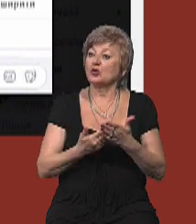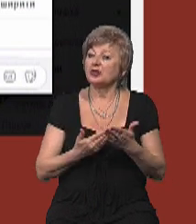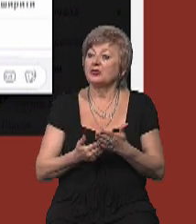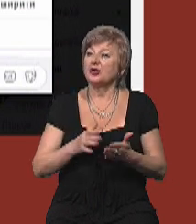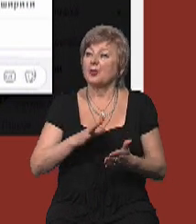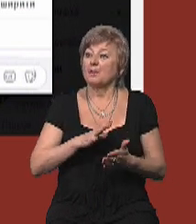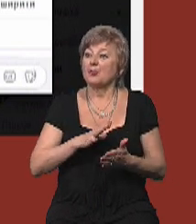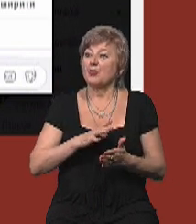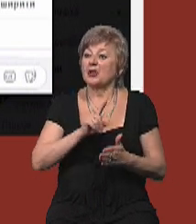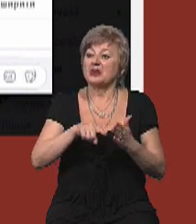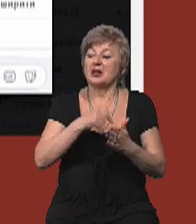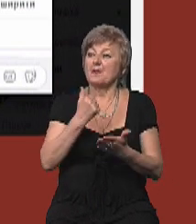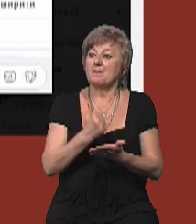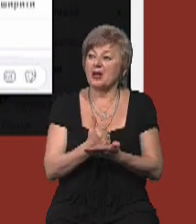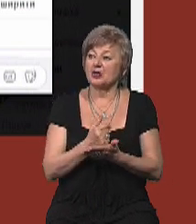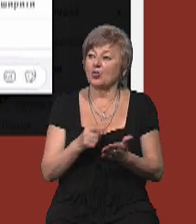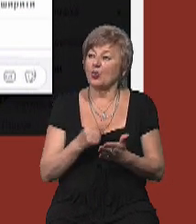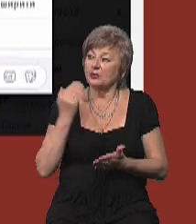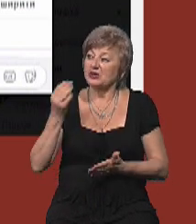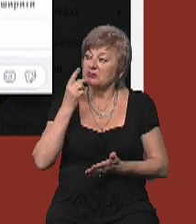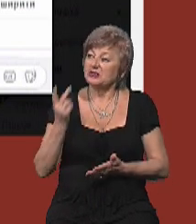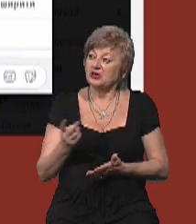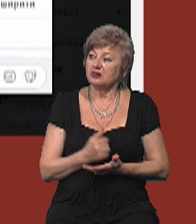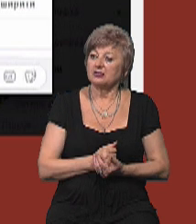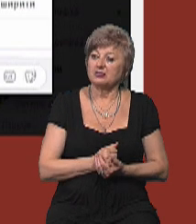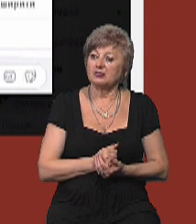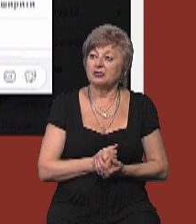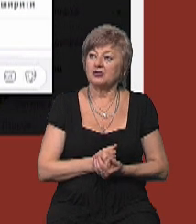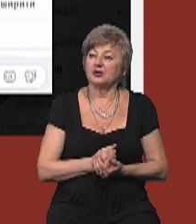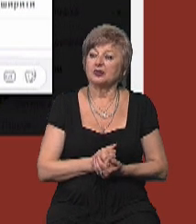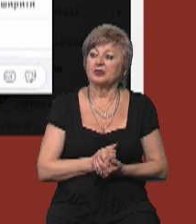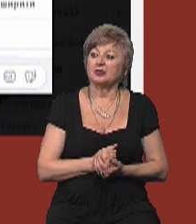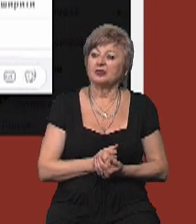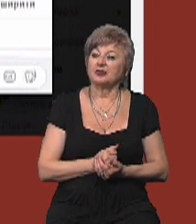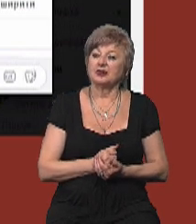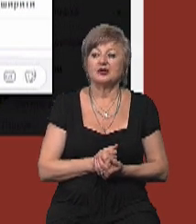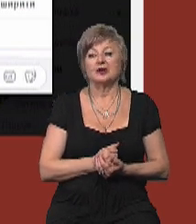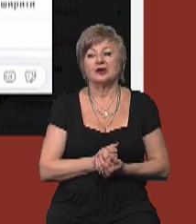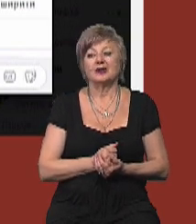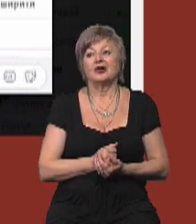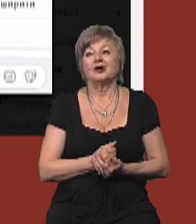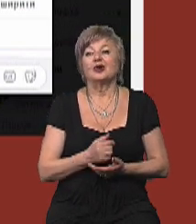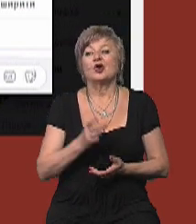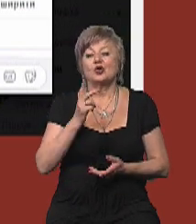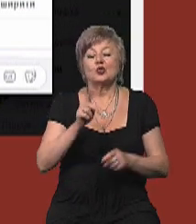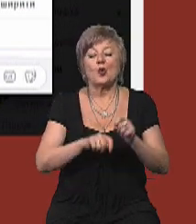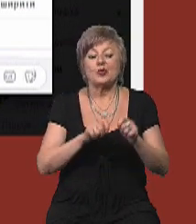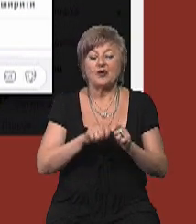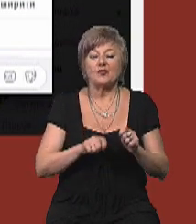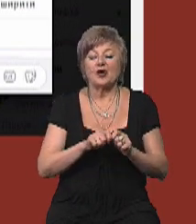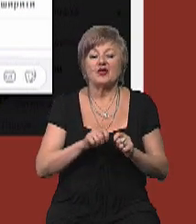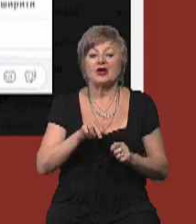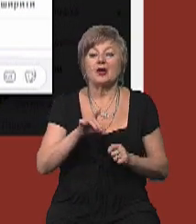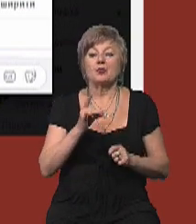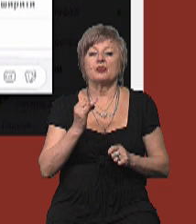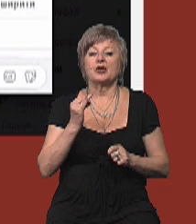були презентовані в мера міста. Ми з вами, так от, посмотрите, мы когда смотрели... А кем презентовані? Тем, кто мерил, в паном Приходько. Приходько,